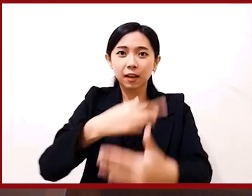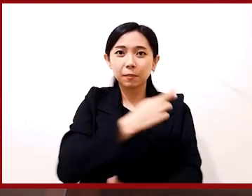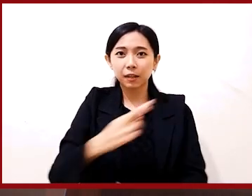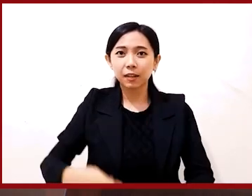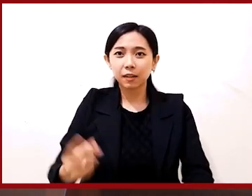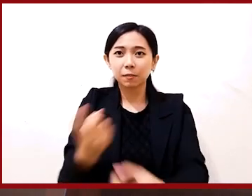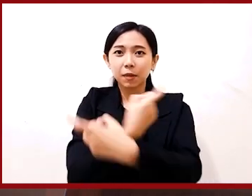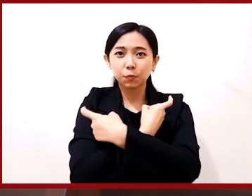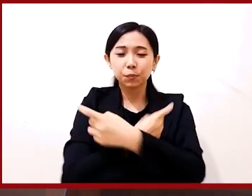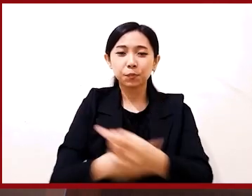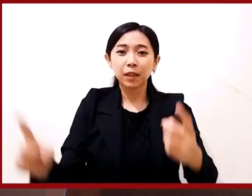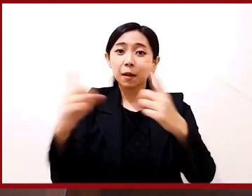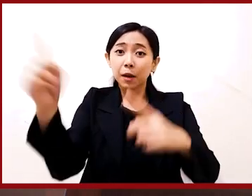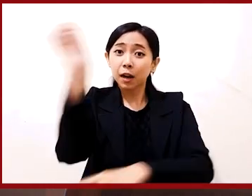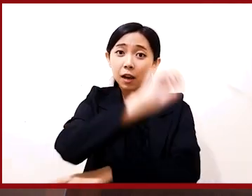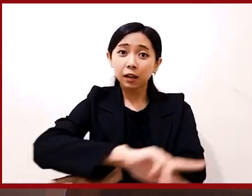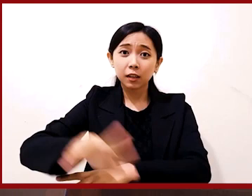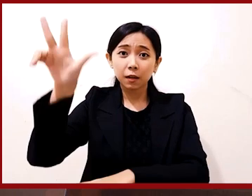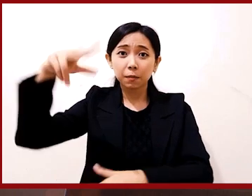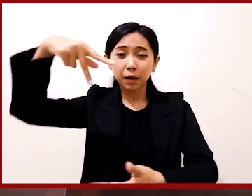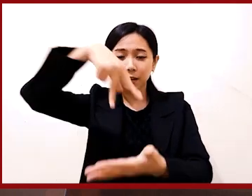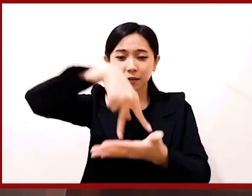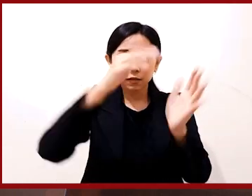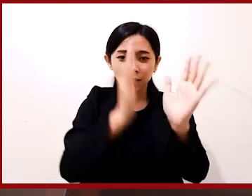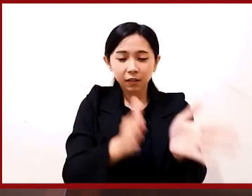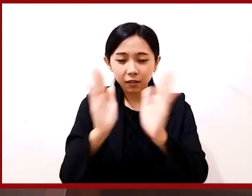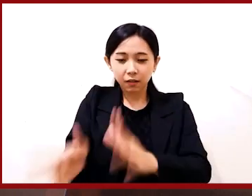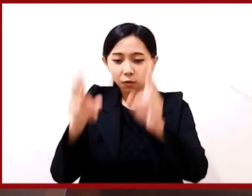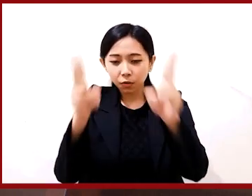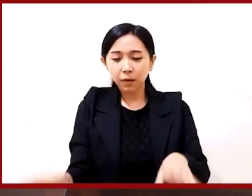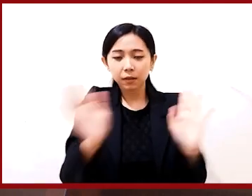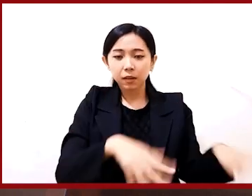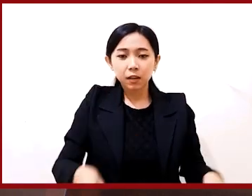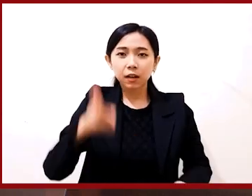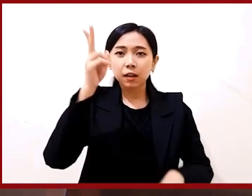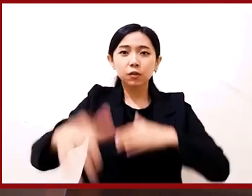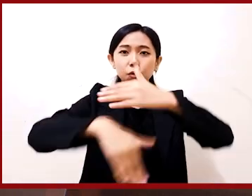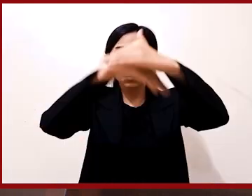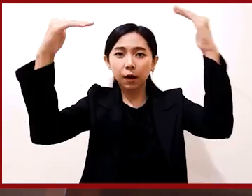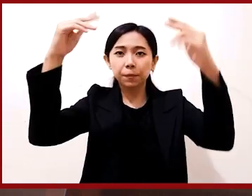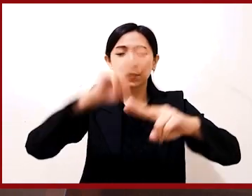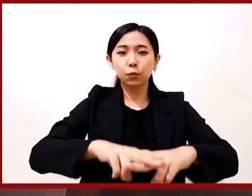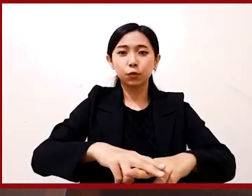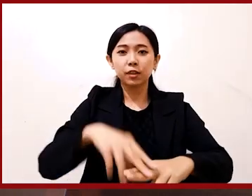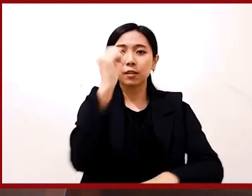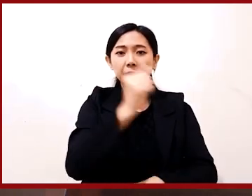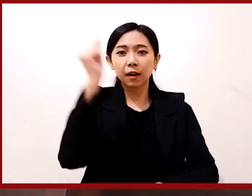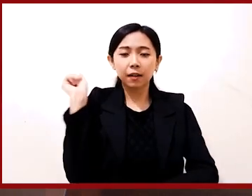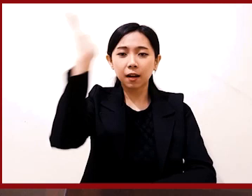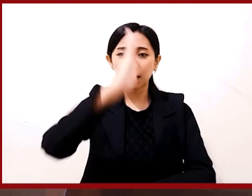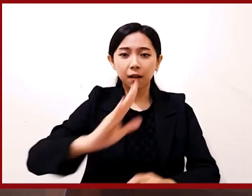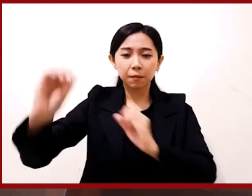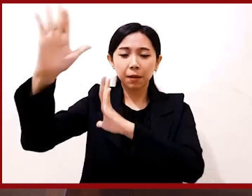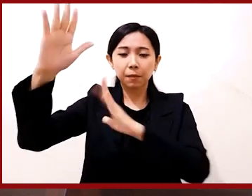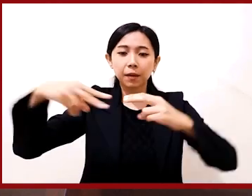dikuburkan, turun ke dalam kerajaan maut, pada hari yang ketiga bangkit pula dari antara orang mati, naik ke surga,